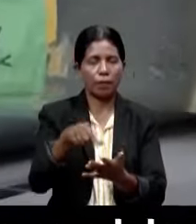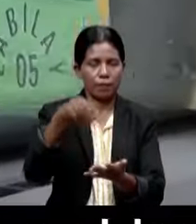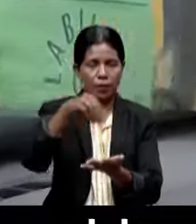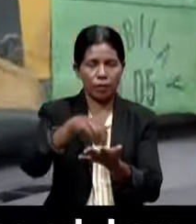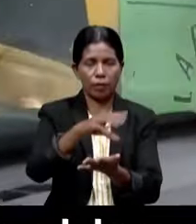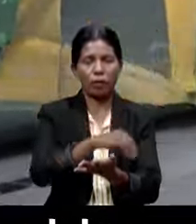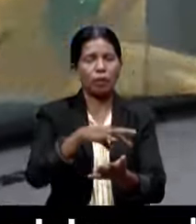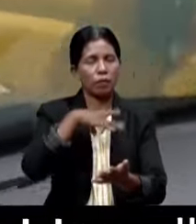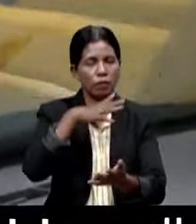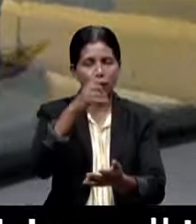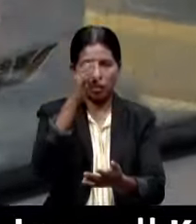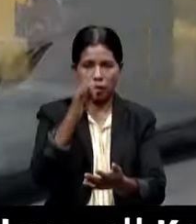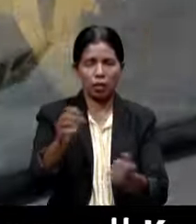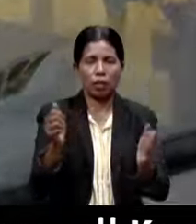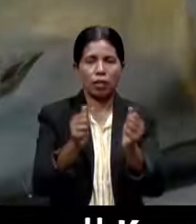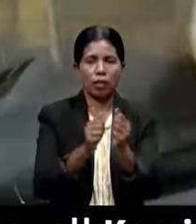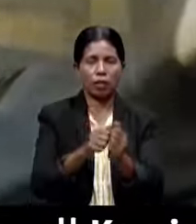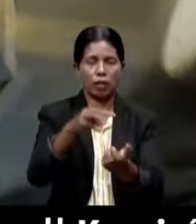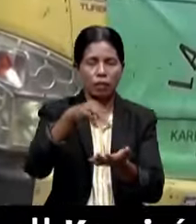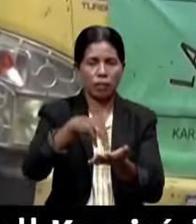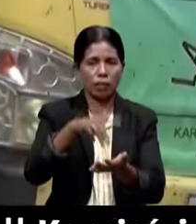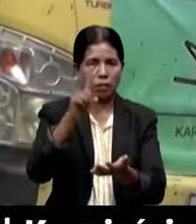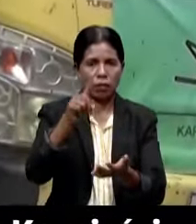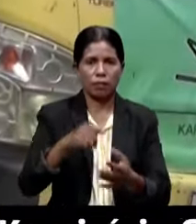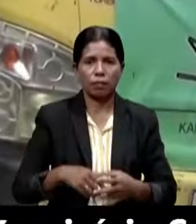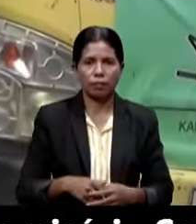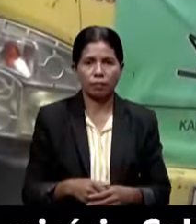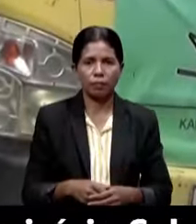aloka bes jestam lisu e capital Dili hamutuk milyang idaresing. Abraham Amaral, GMN.